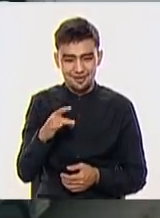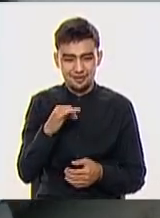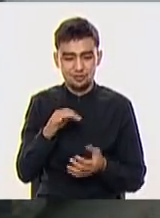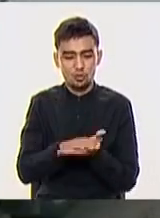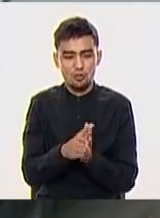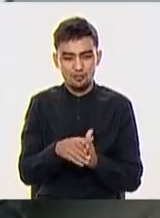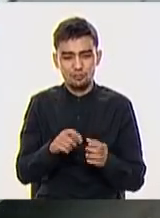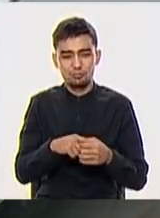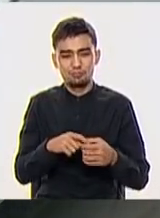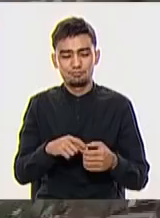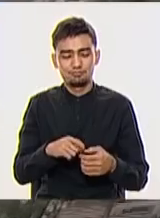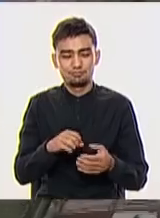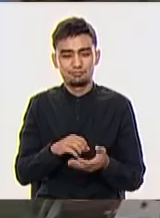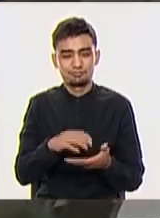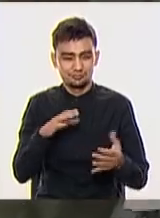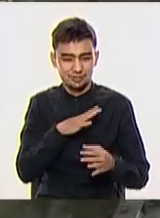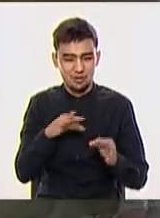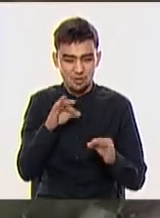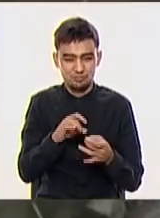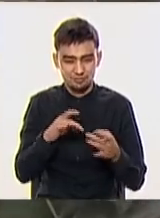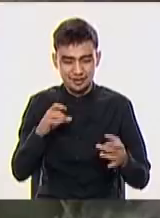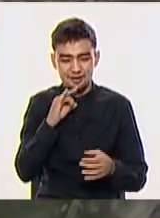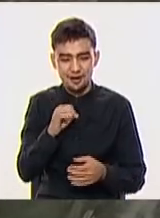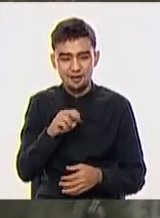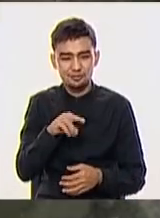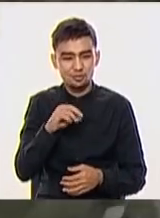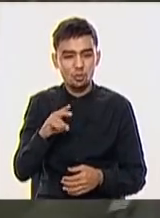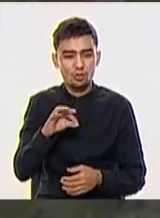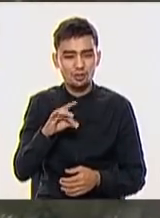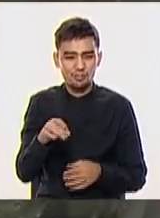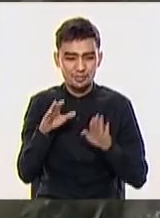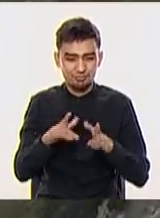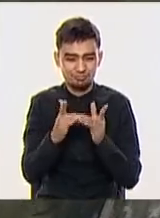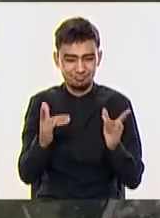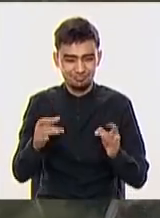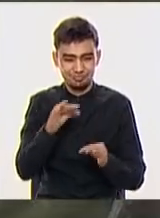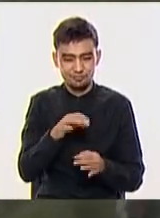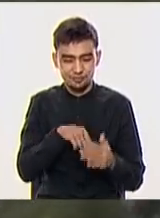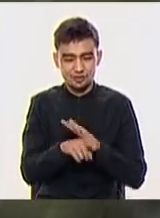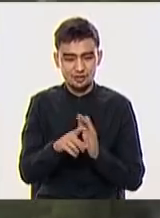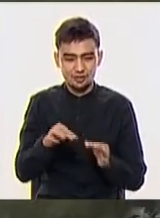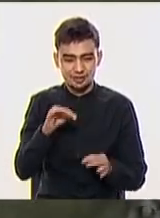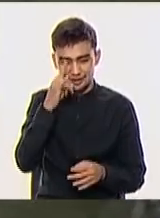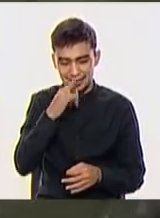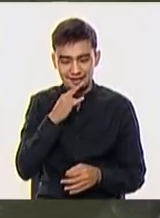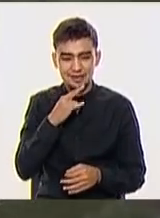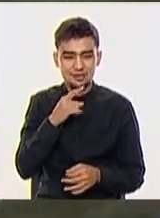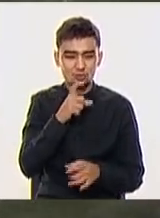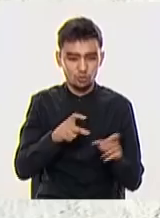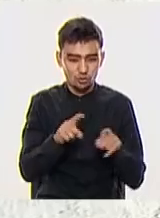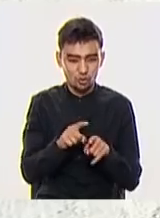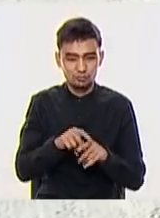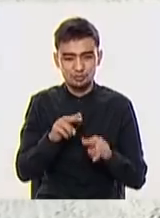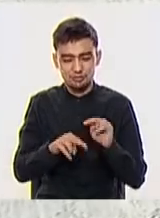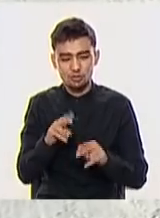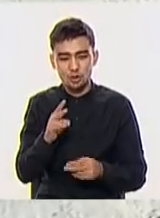келісім шарттың бұзылғанын мәлім етті. Аңызға айналған Алтын Ордадағы 10 жолақты жолды енді түбі түркиялық, бірақ ішінде қазақ азаматтарының да